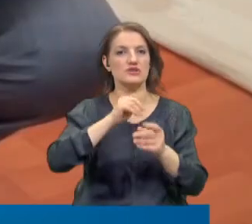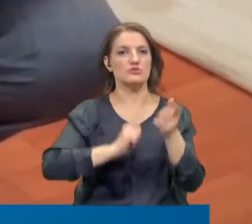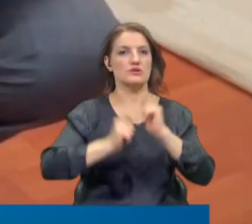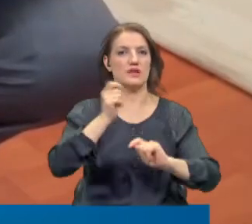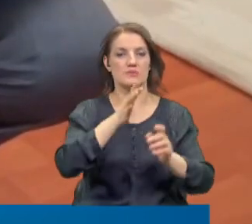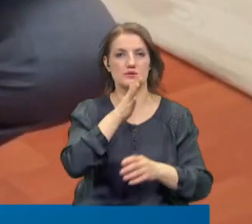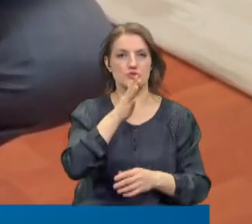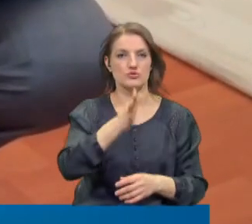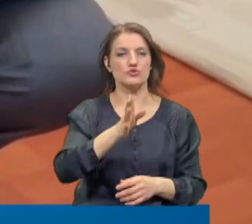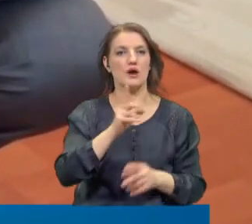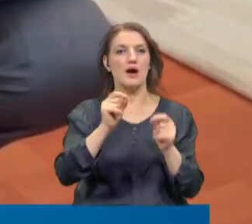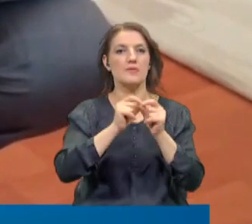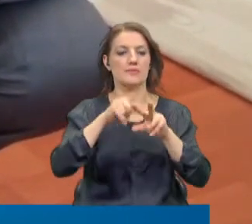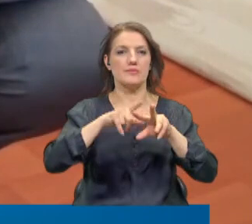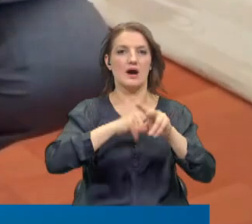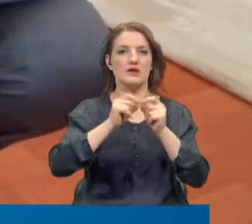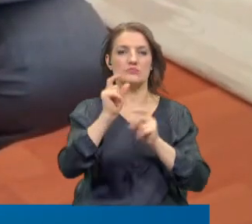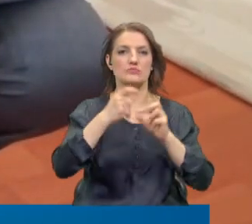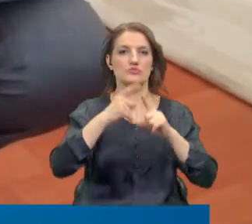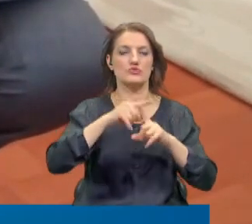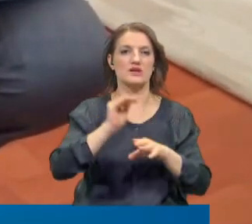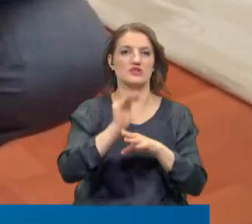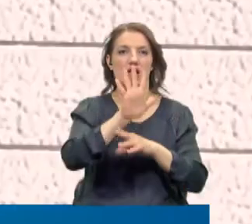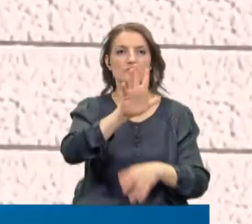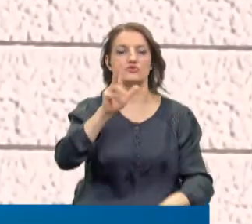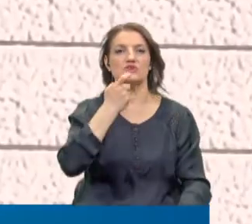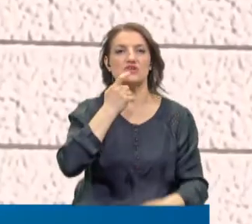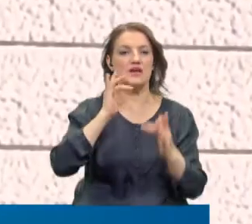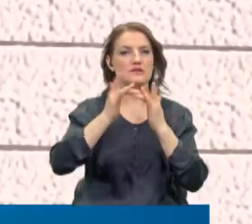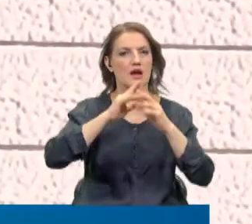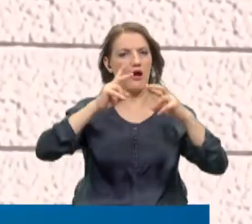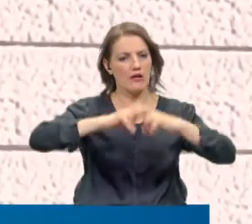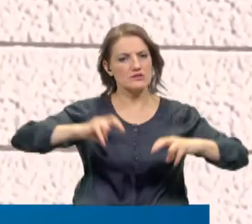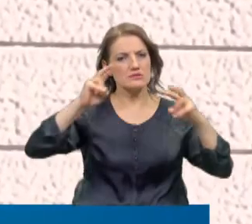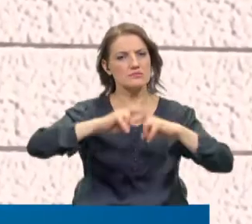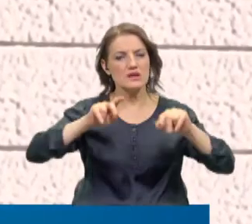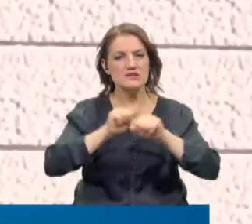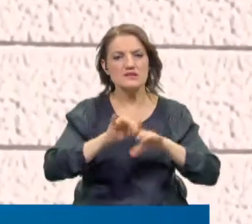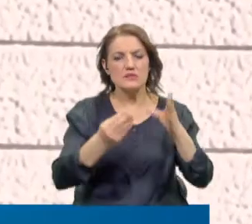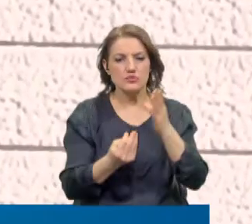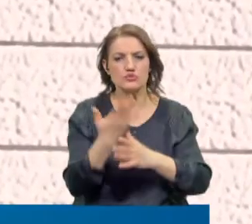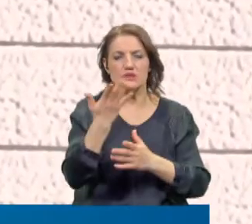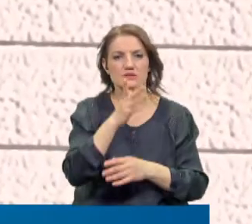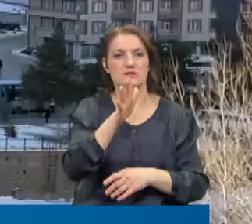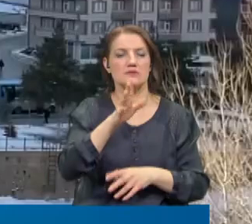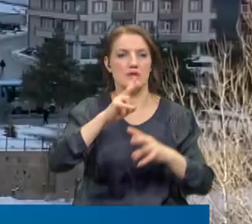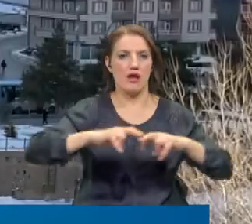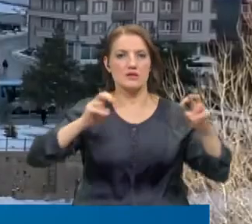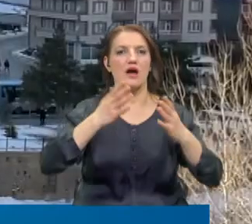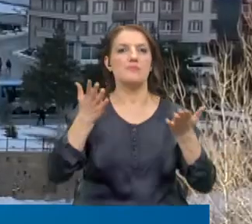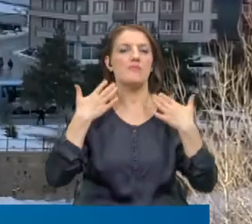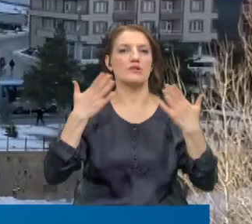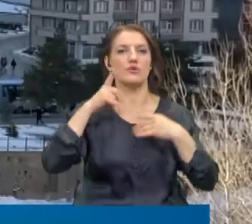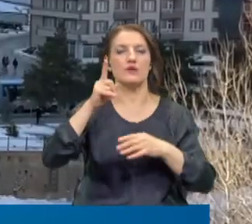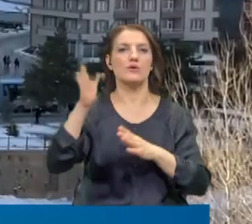kullanabiliyor. Bayburt'ta yaşayan 53 yaşındaki Sinan Kaçan internetten araştırarak başladı sistemin kurulumuna. Balkonuna bir rüzgar